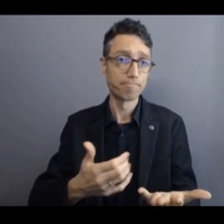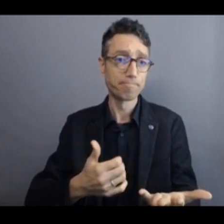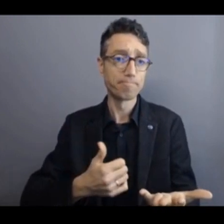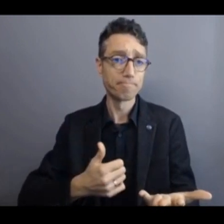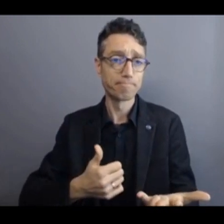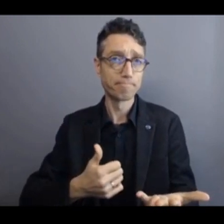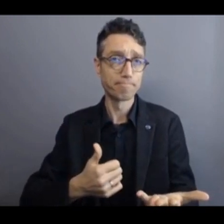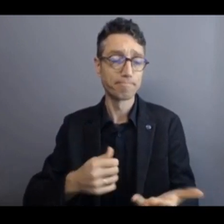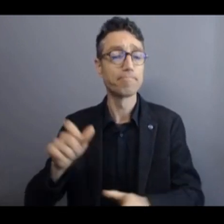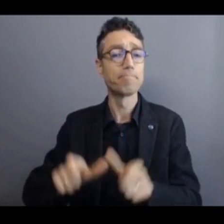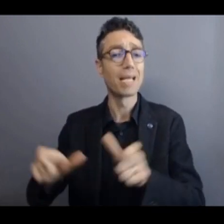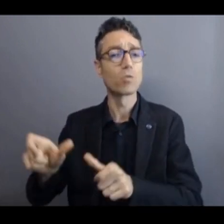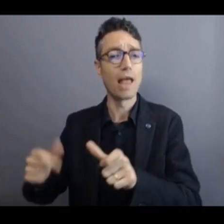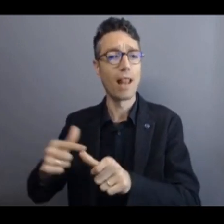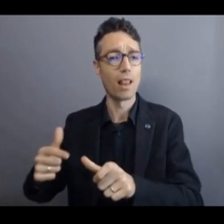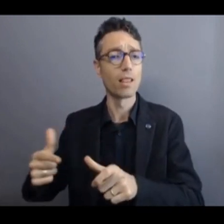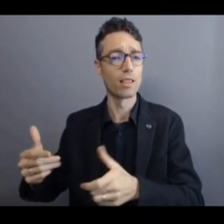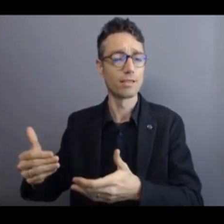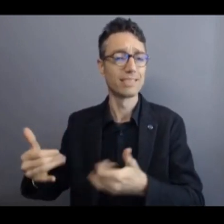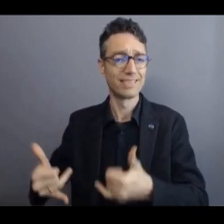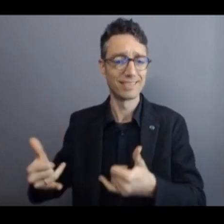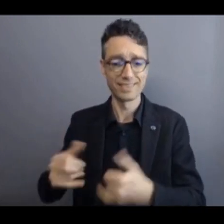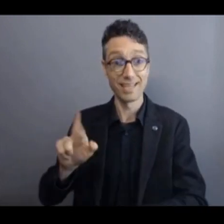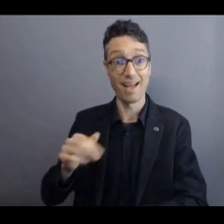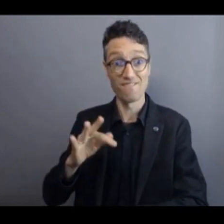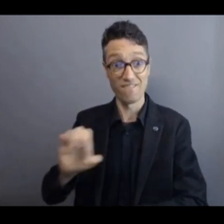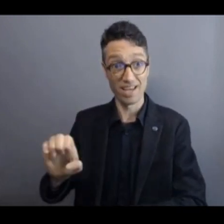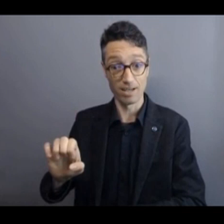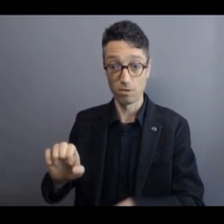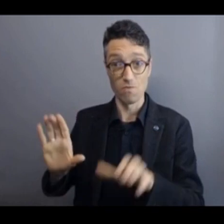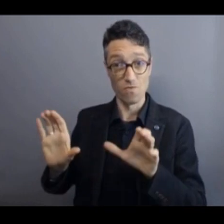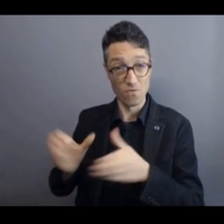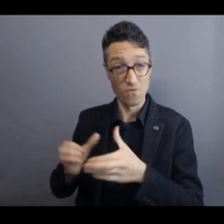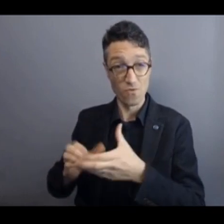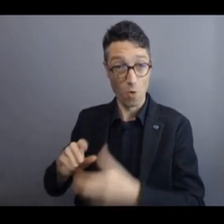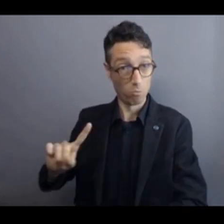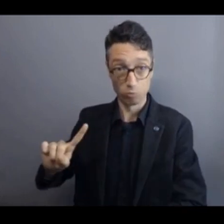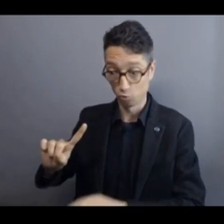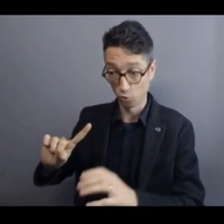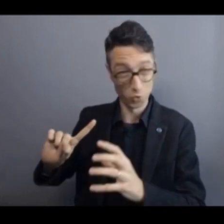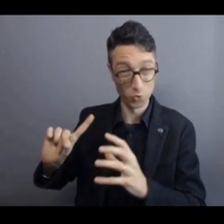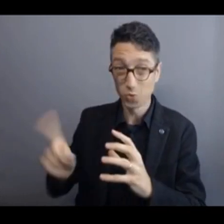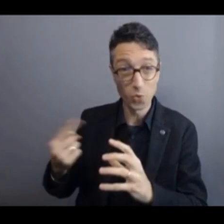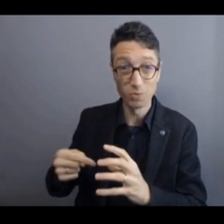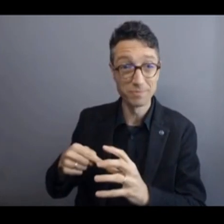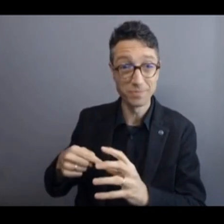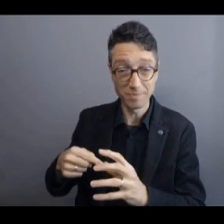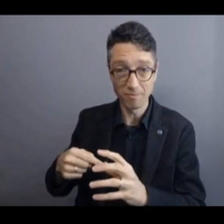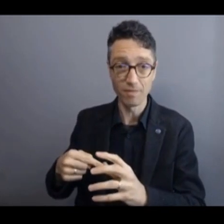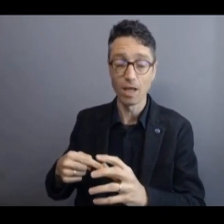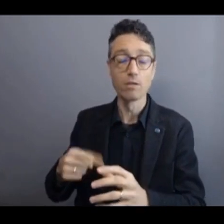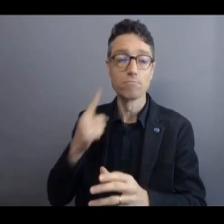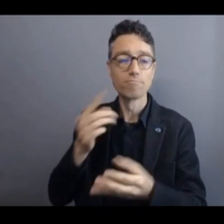Tout le personnel de RMF est formé. Il y a une formation initiale pour avoir cette sensibilisation au sujet